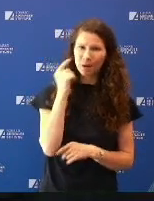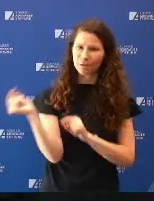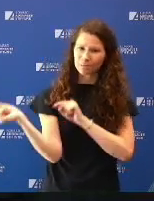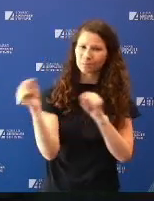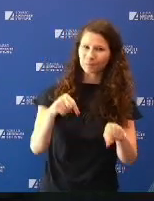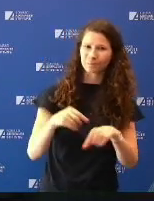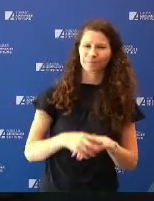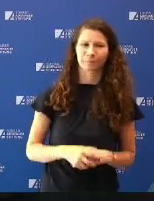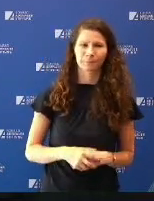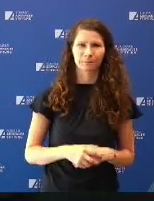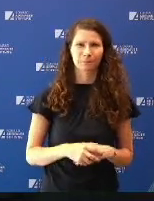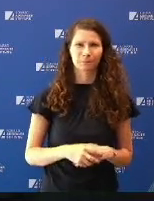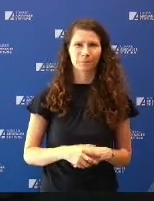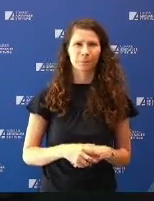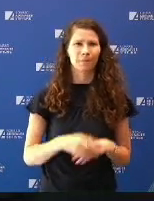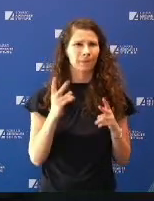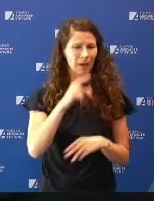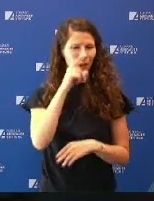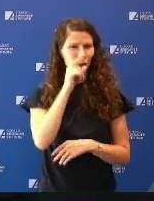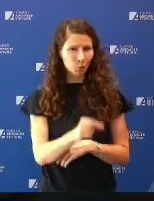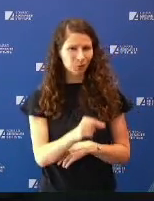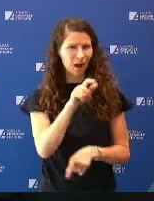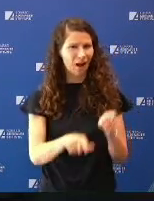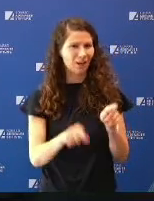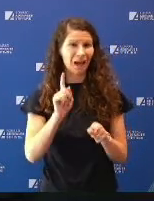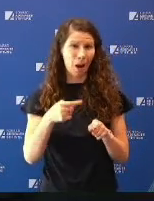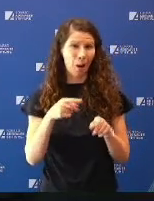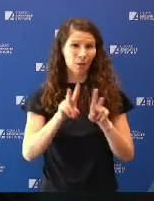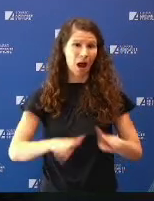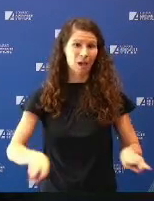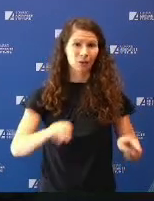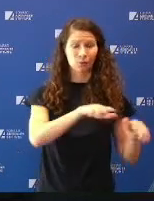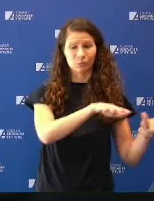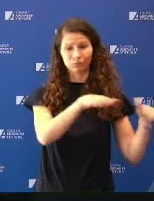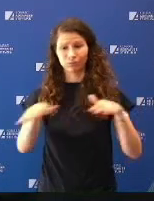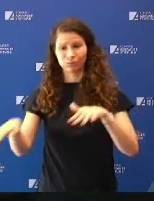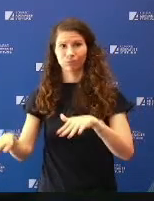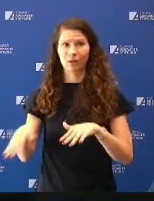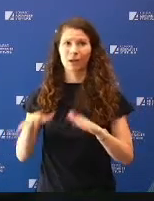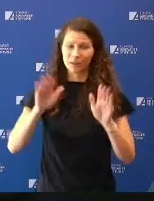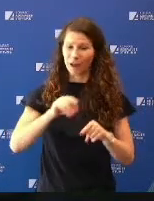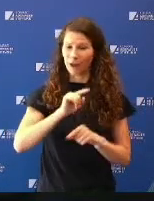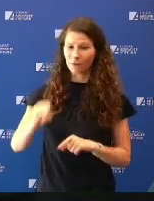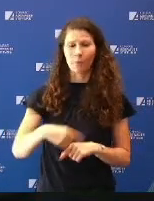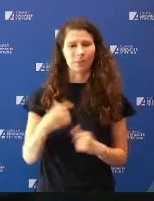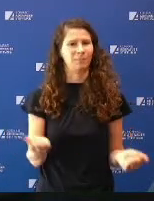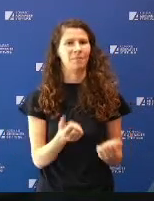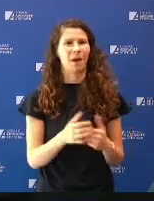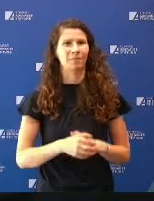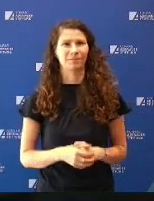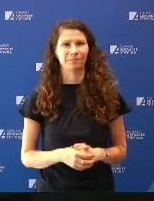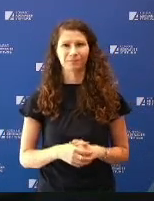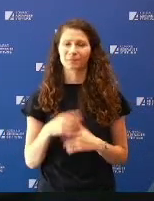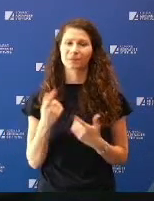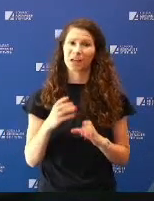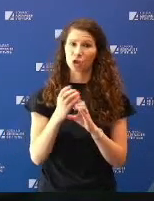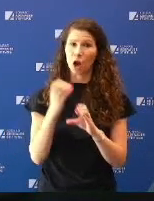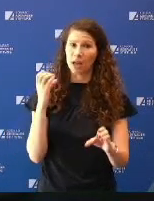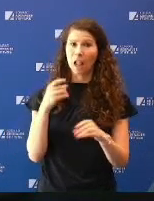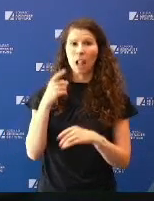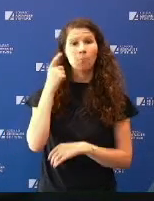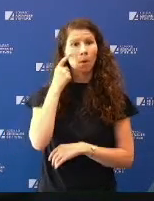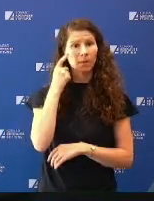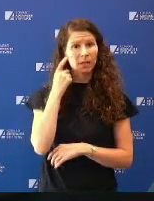autonomen Bussen zu fahren. Auch die Stuttgarter kommen dann nach Karlsruhe, das ist wichtig. Die dürfen auch kommen, das ist prima. Die Shuttles fahren ja im Moment